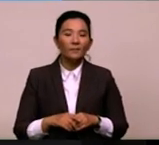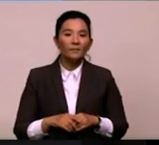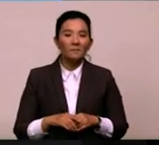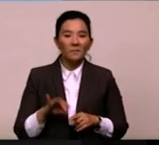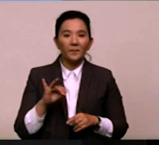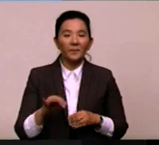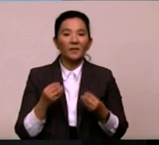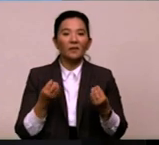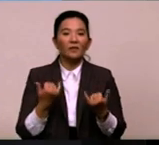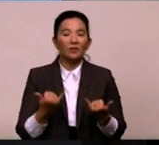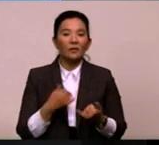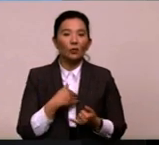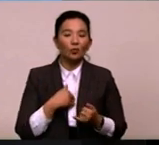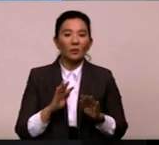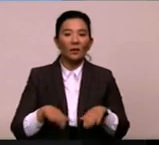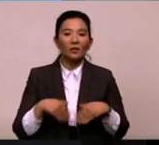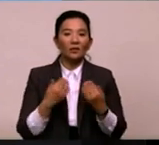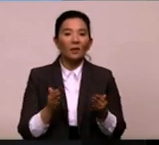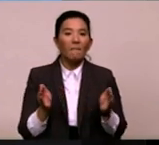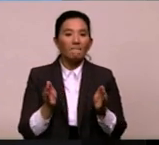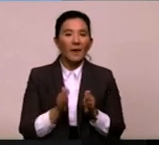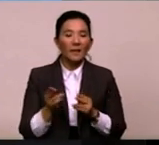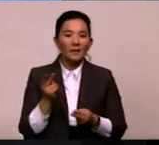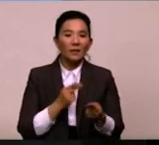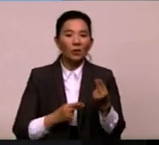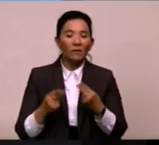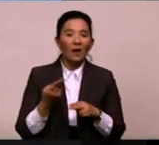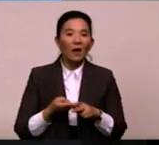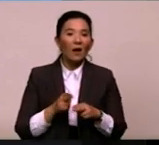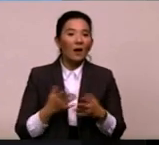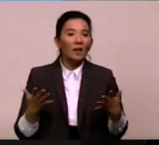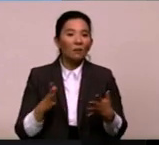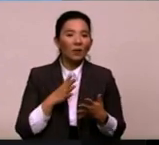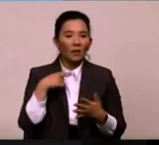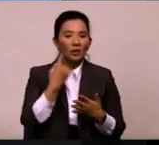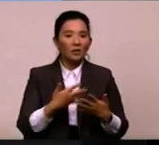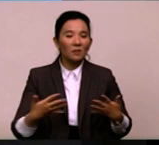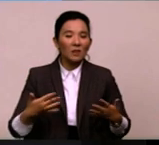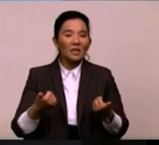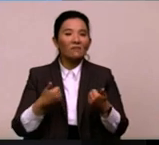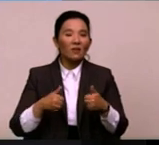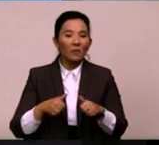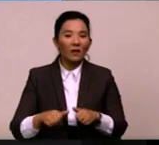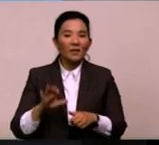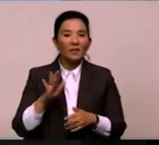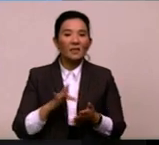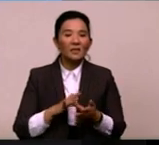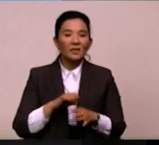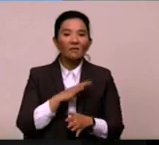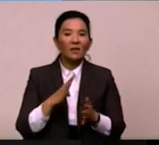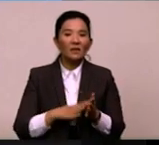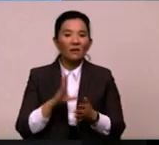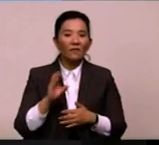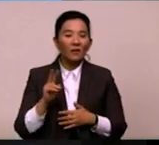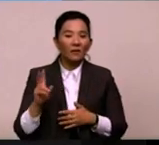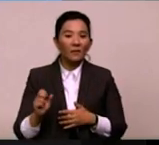И сейчас я хочу вам предложить маленькие зарисовки. Какие же типы народности сформировались к середине